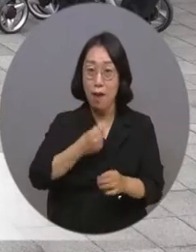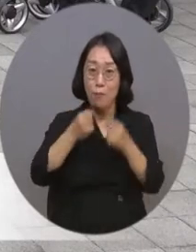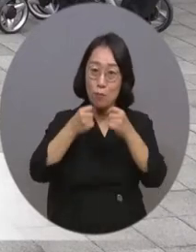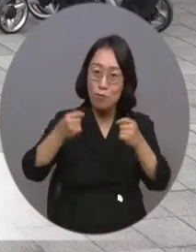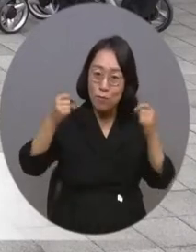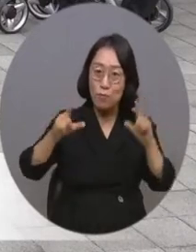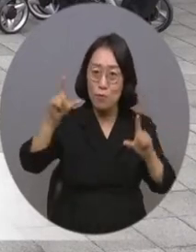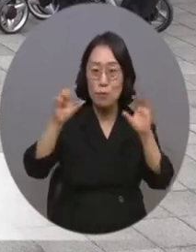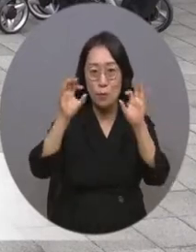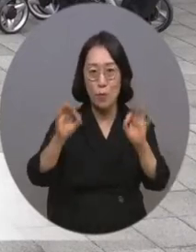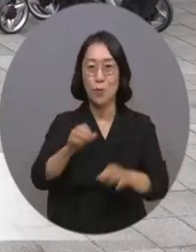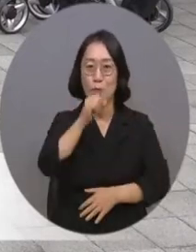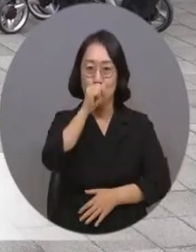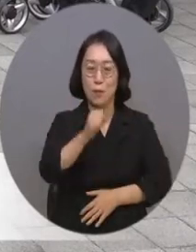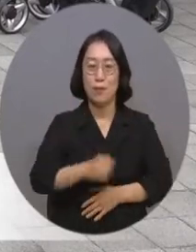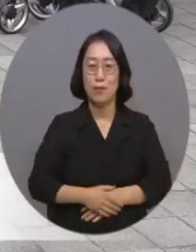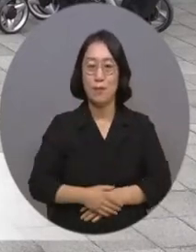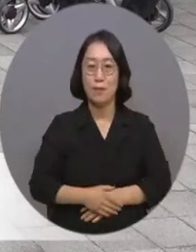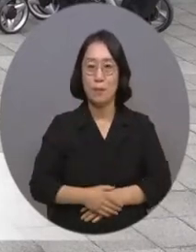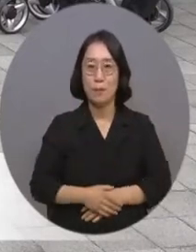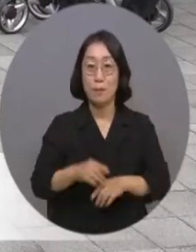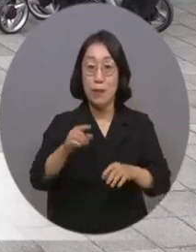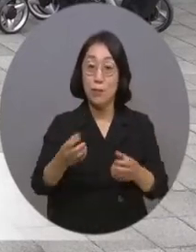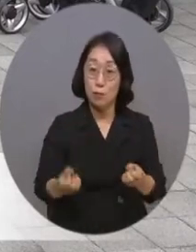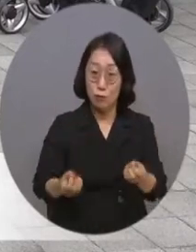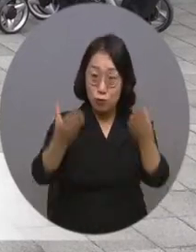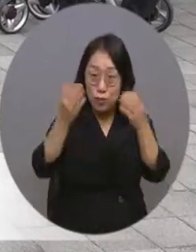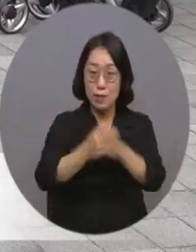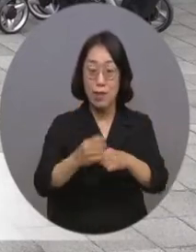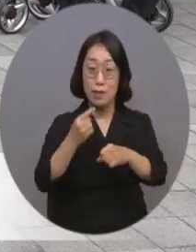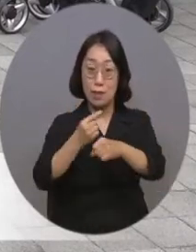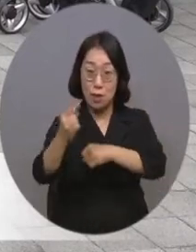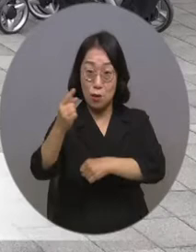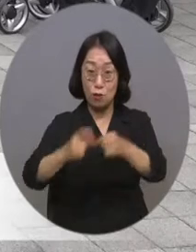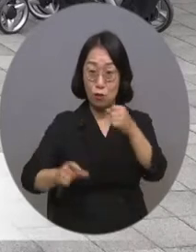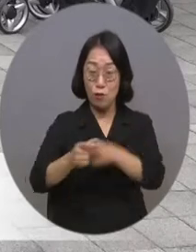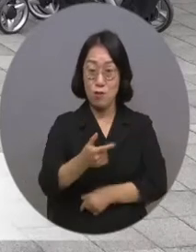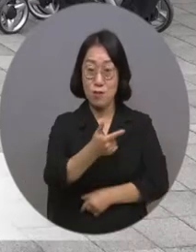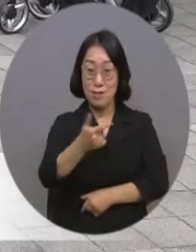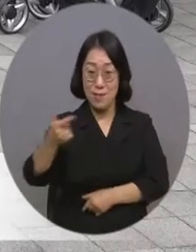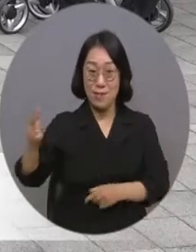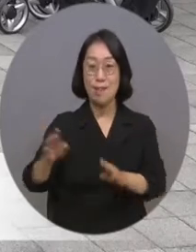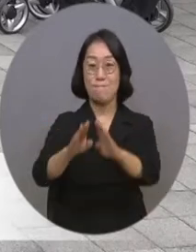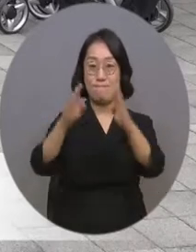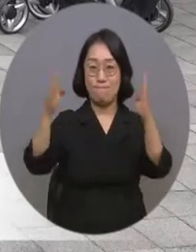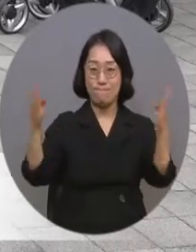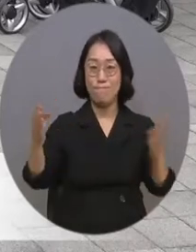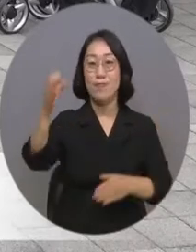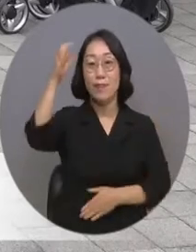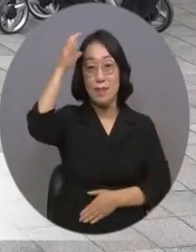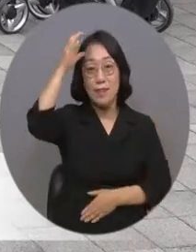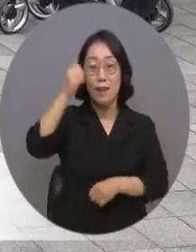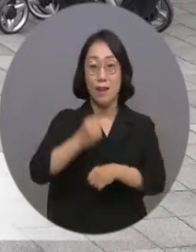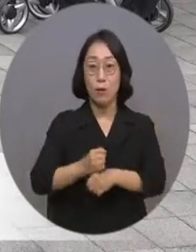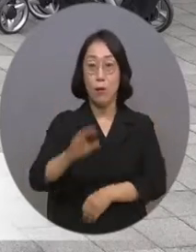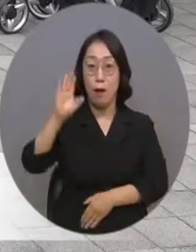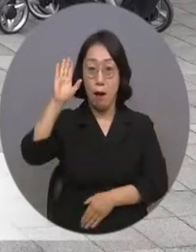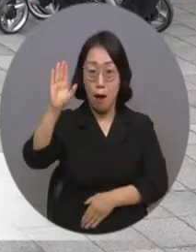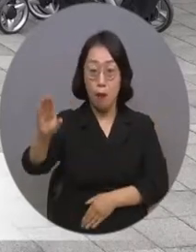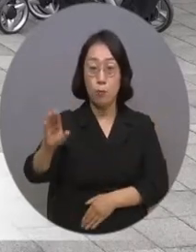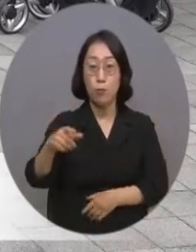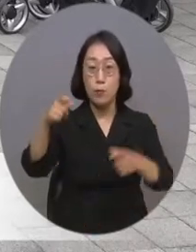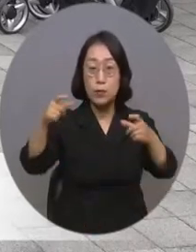보기 좋습니다. 이 축제가 내년에는 더 성황리에 이루어지길 바라고요. 더 앞으로도